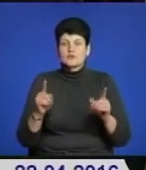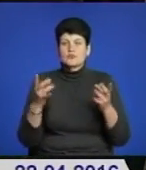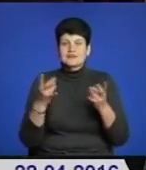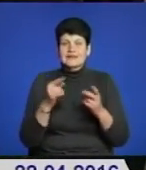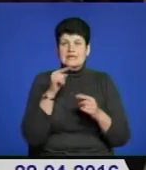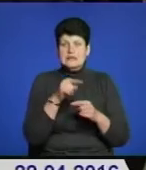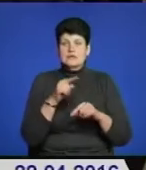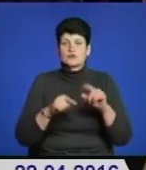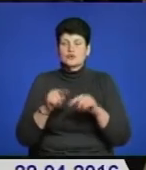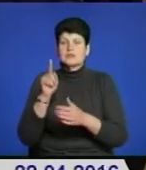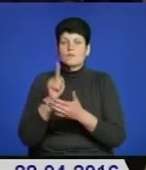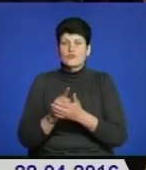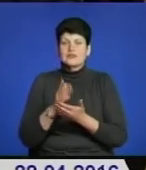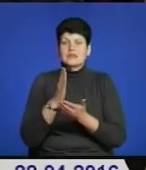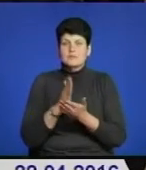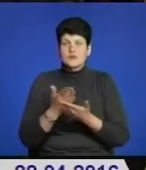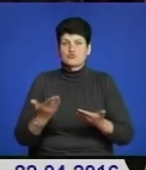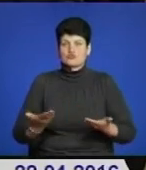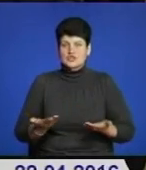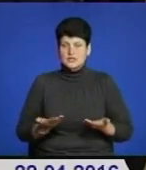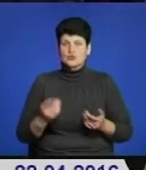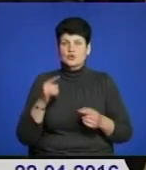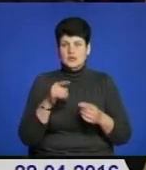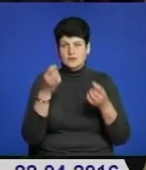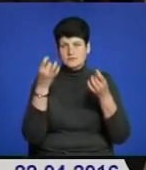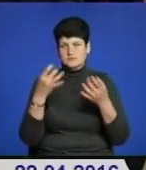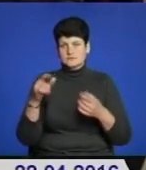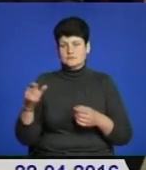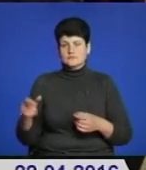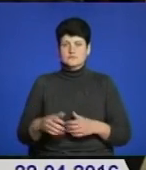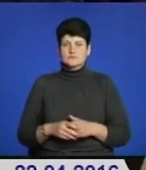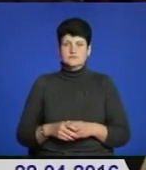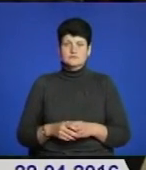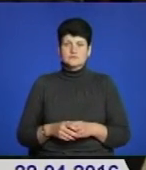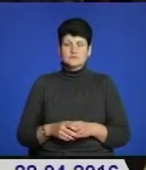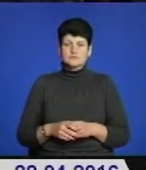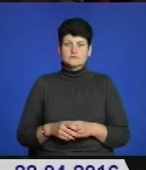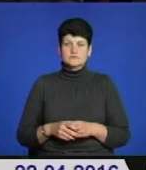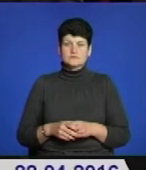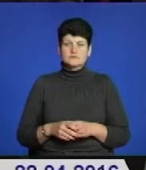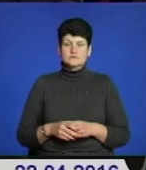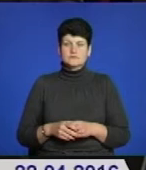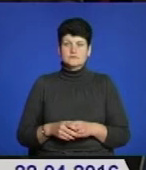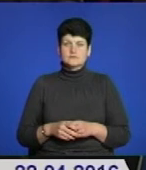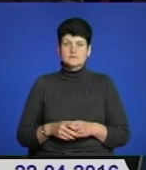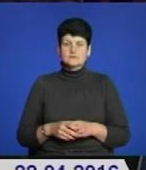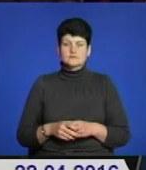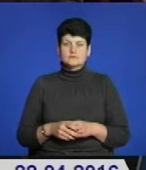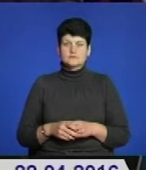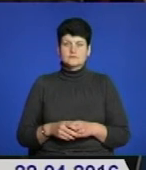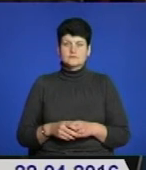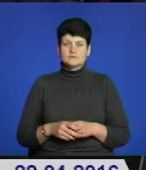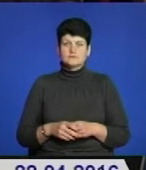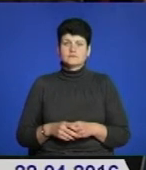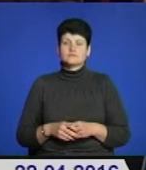і їхні родини повинні і мають жити так, як звичайні родини. І ще дуже віле, ще треба зробити на